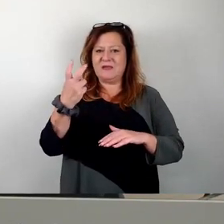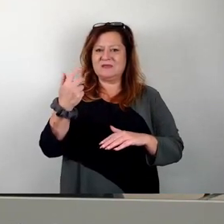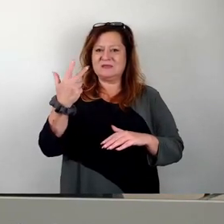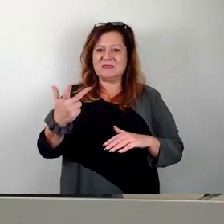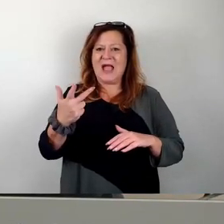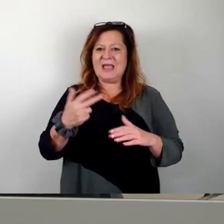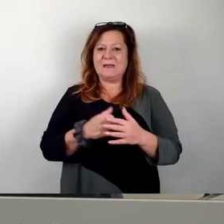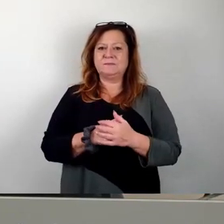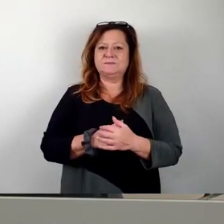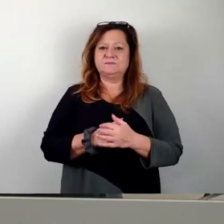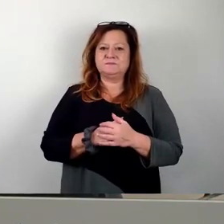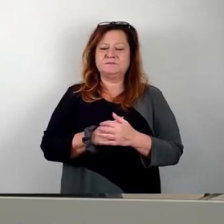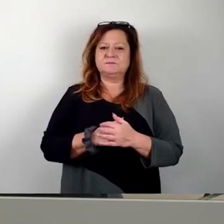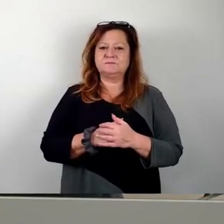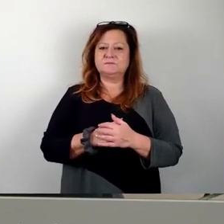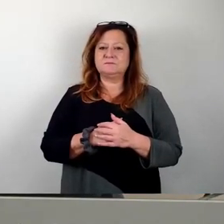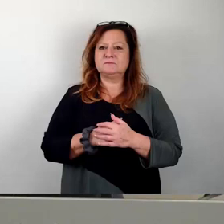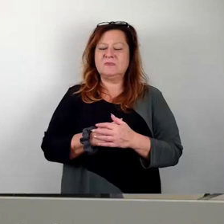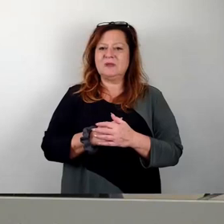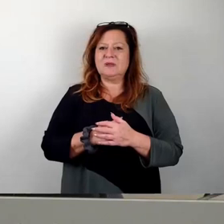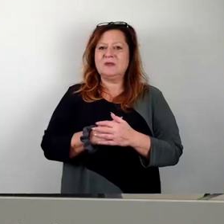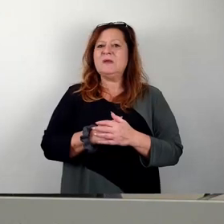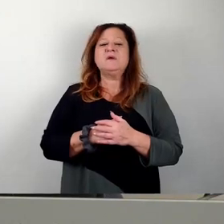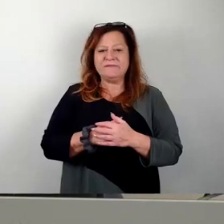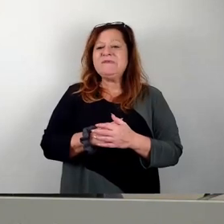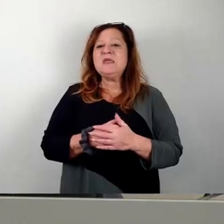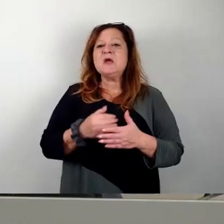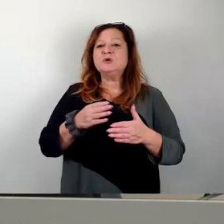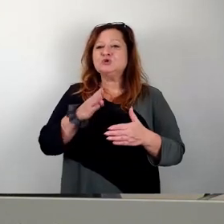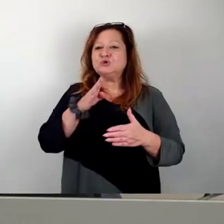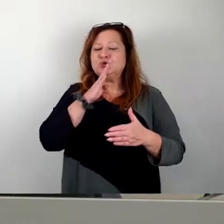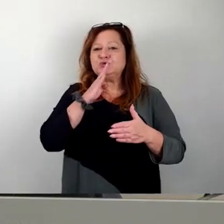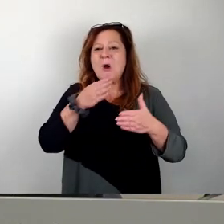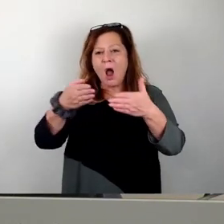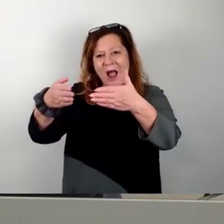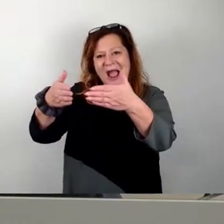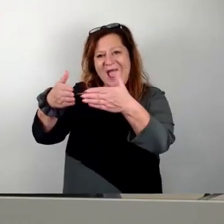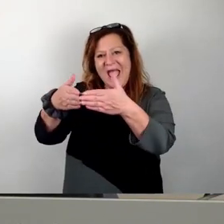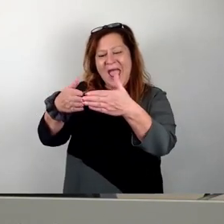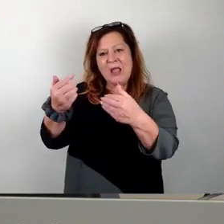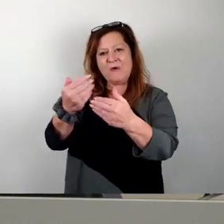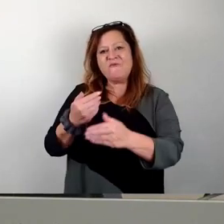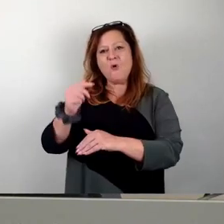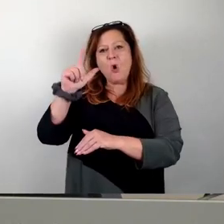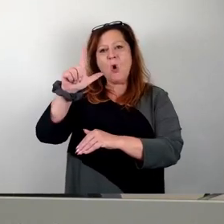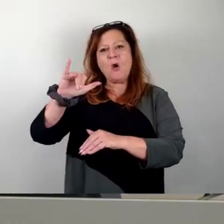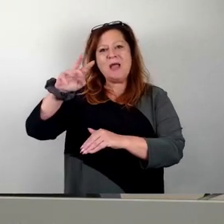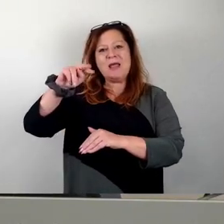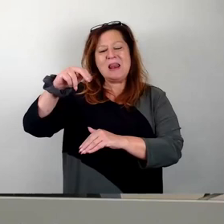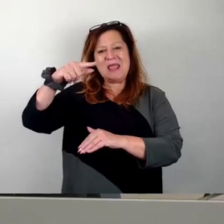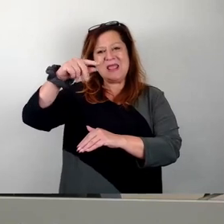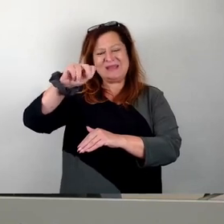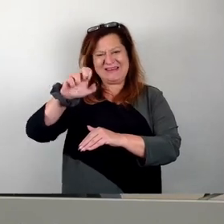am Lingnermarkt vor dem Hygienemuseum. Hier sind zwei Redner gemeldet, einmal AfD-Fraktion, würde Herr Pinkert gleich den Antrag